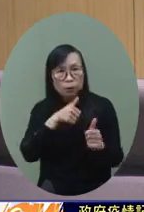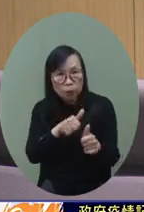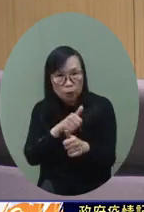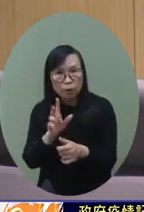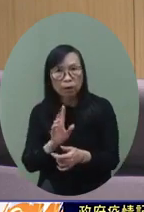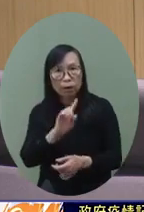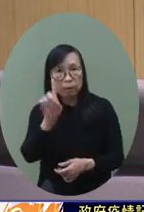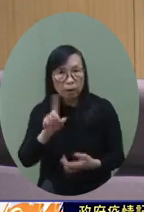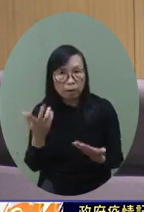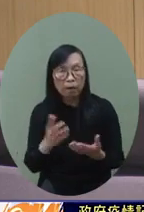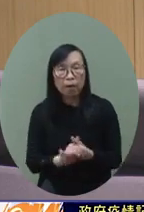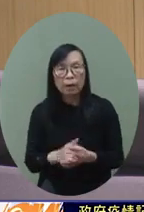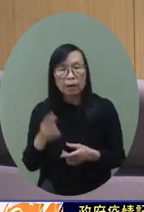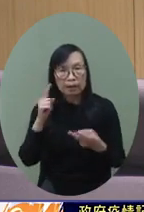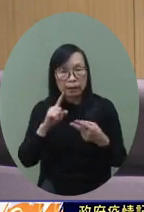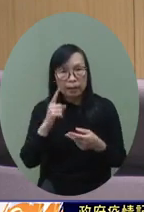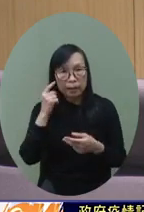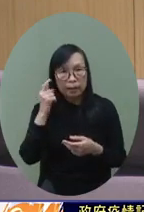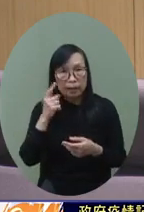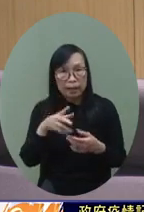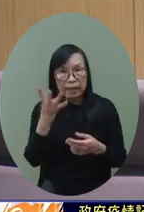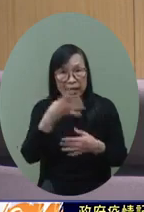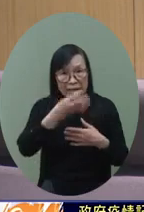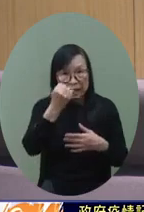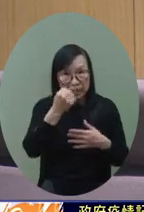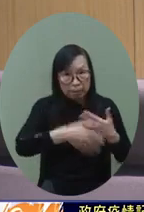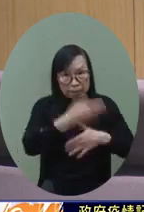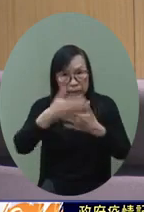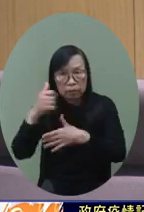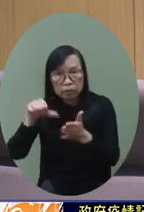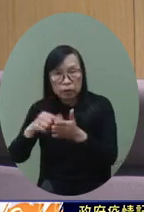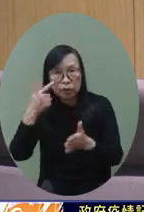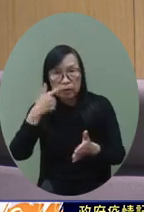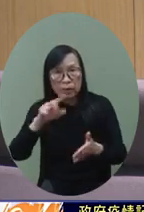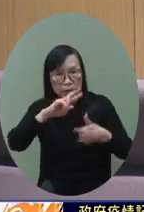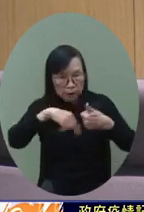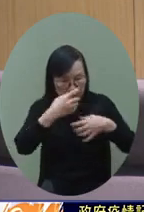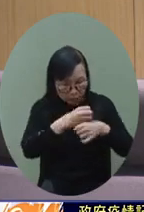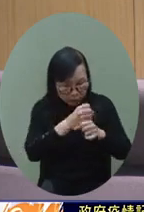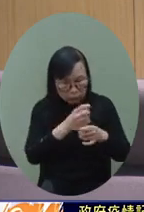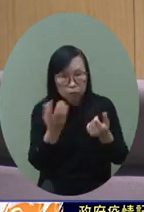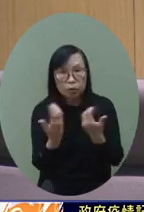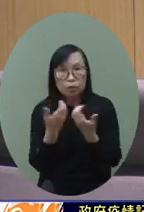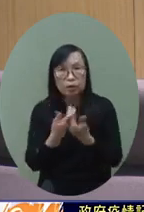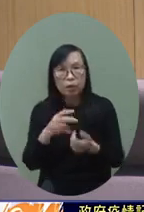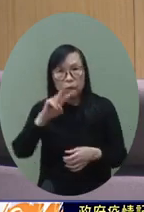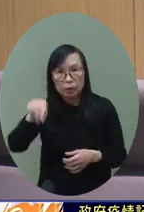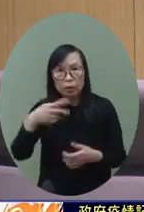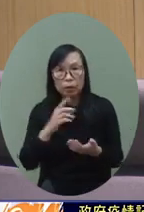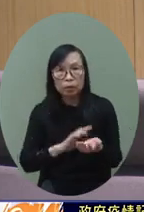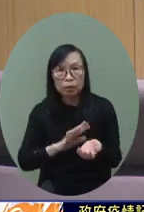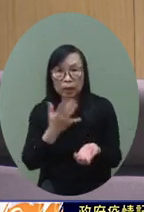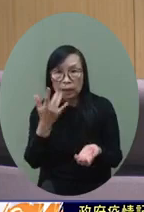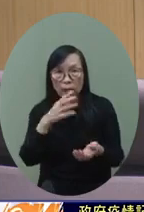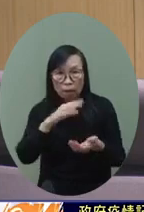咁另外都想知道其實即係呢40多棟大廈有冇最新即係檢測嘅數字，即係揾到幾多宗係